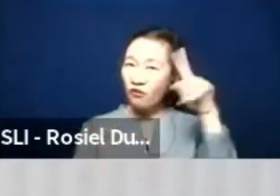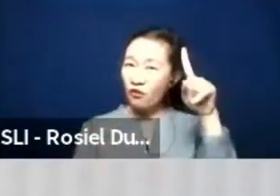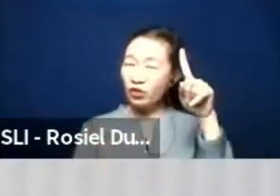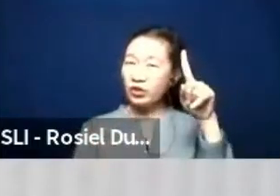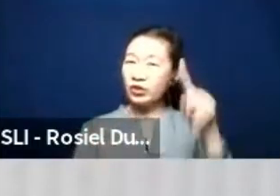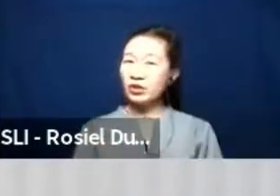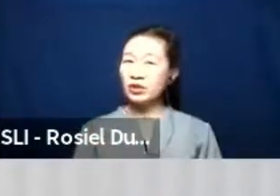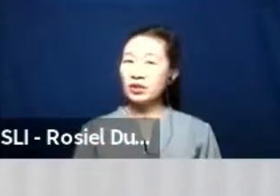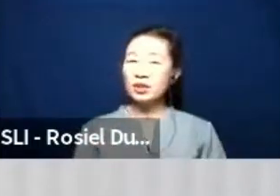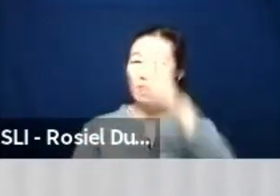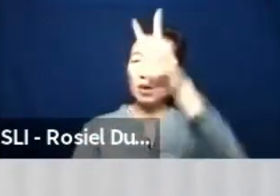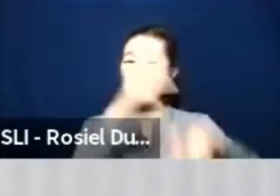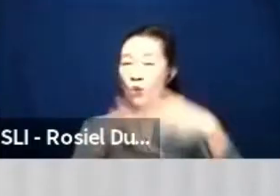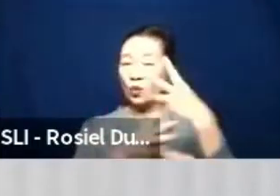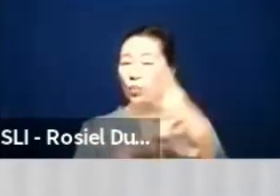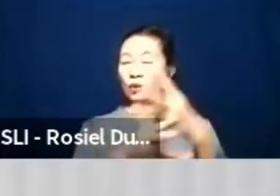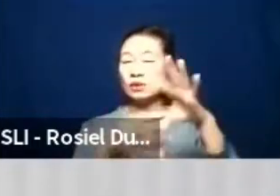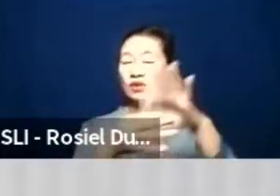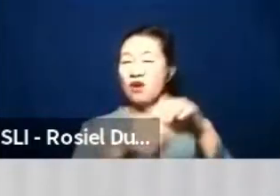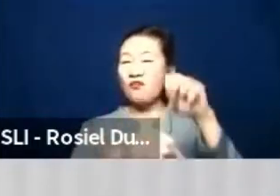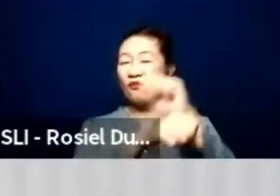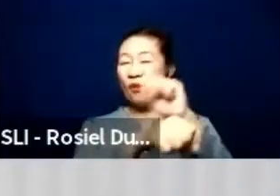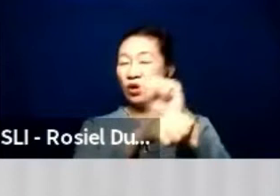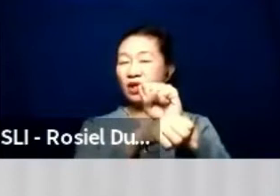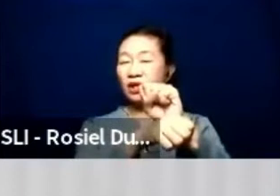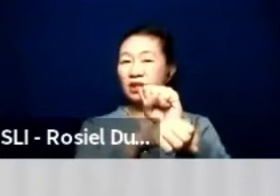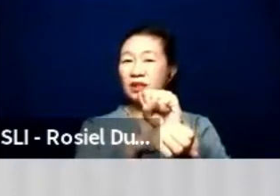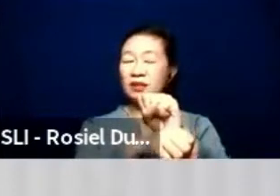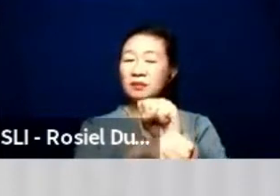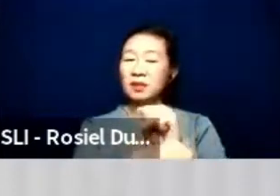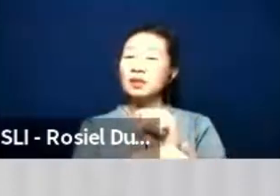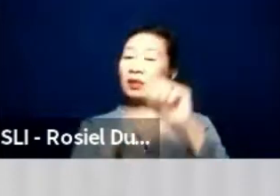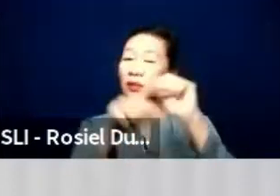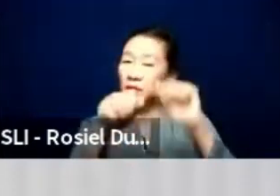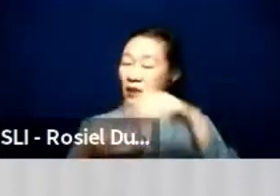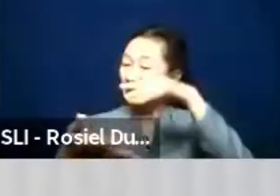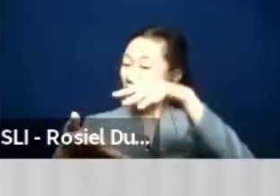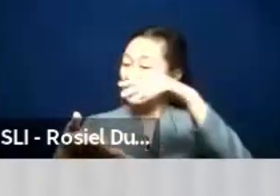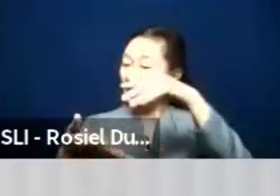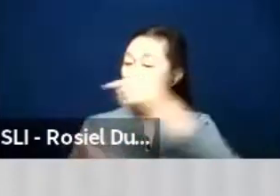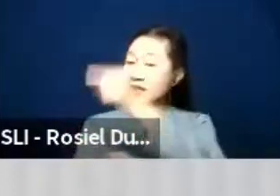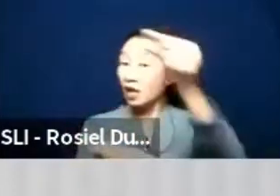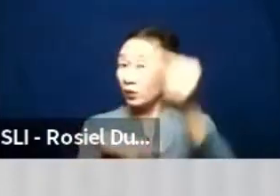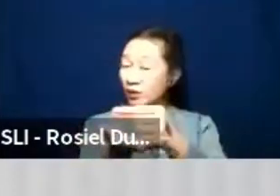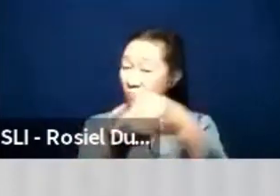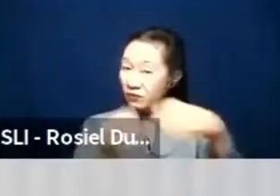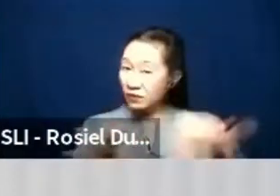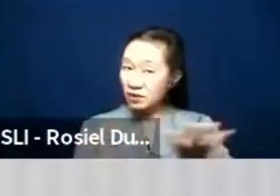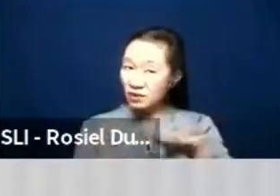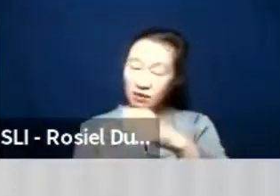para sa mundo ng pagtatrabaho. No? Nag-aral tayo, nakagraduate tayo, ang ilan sa